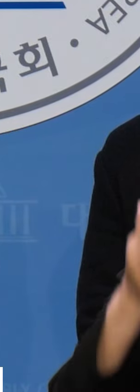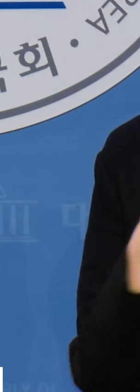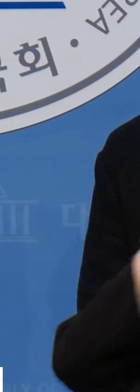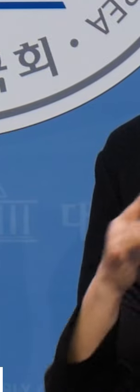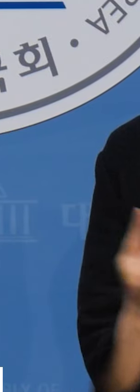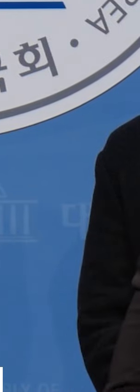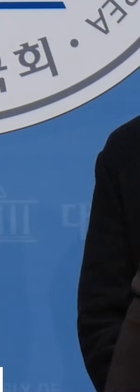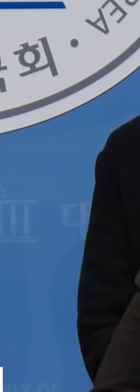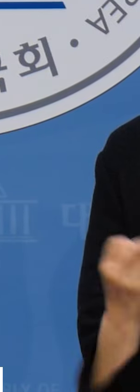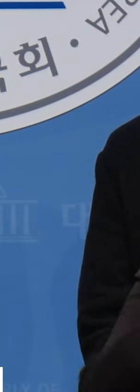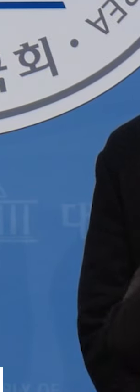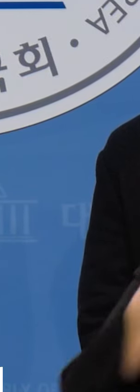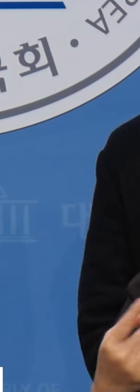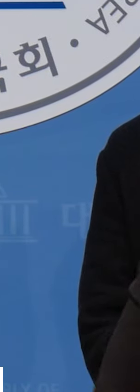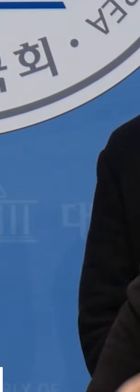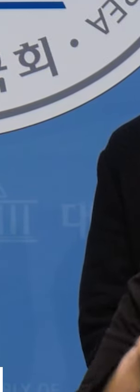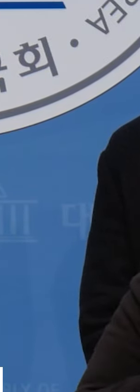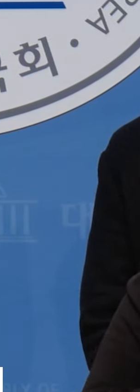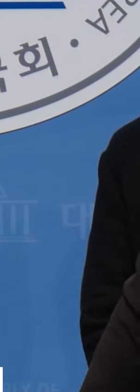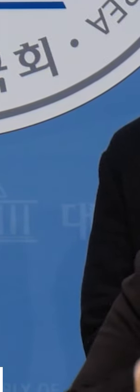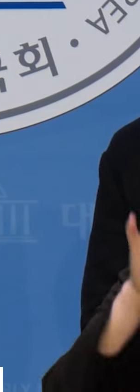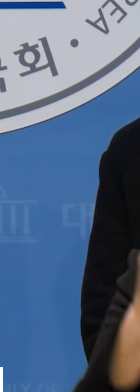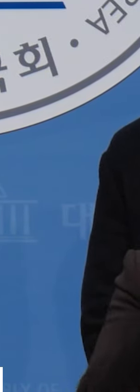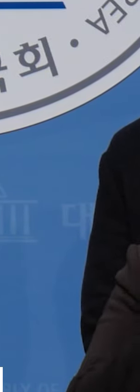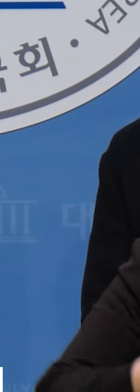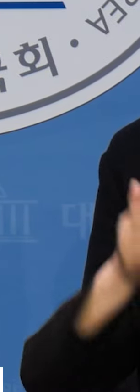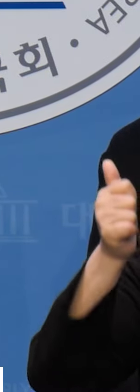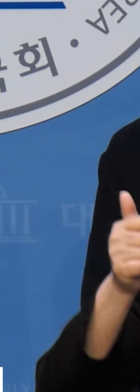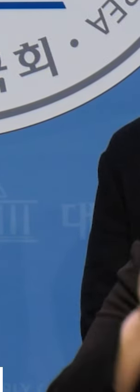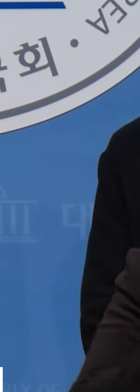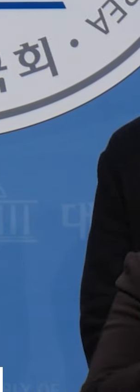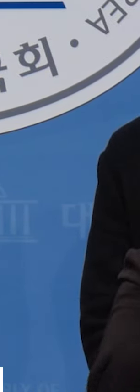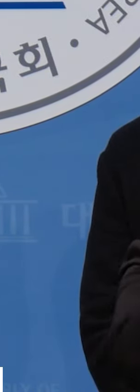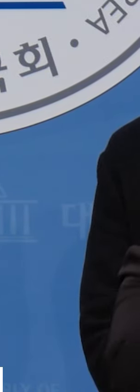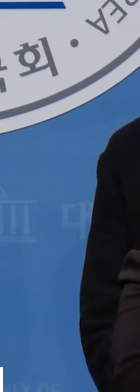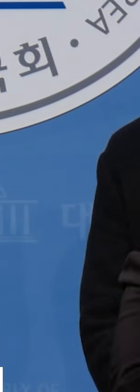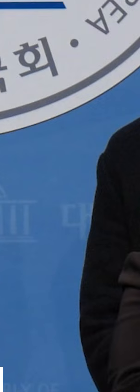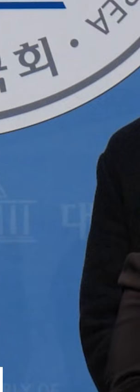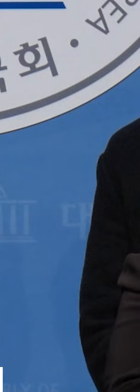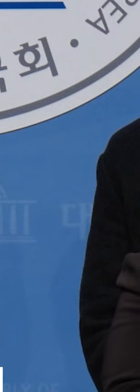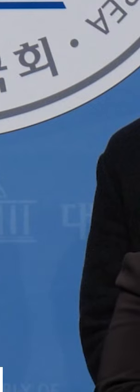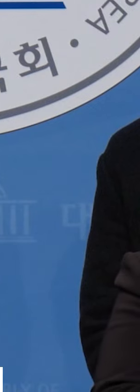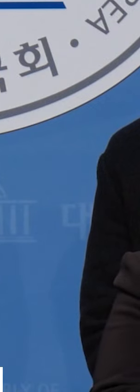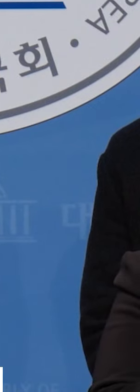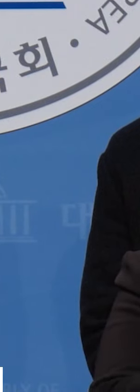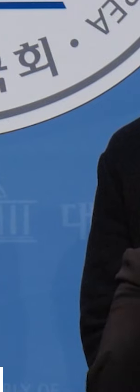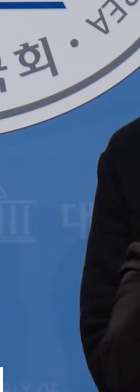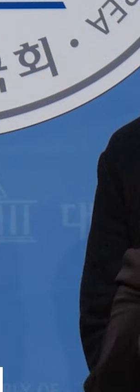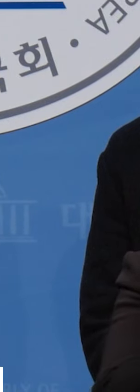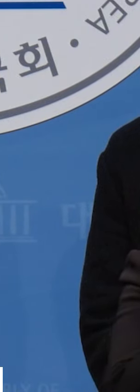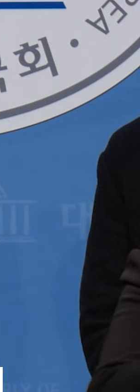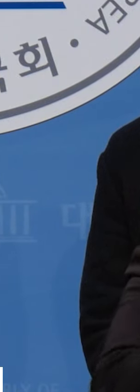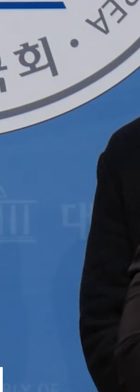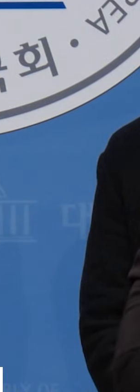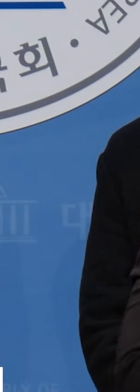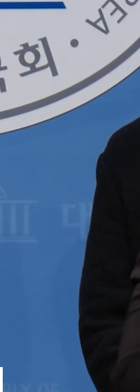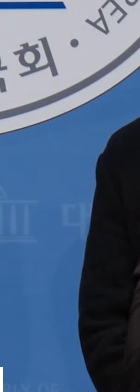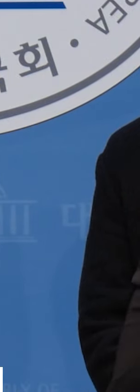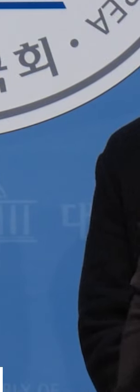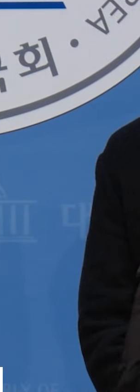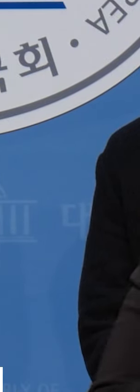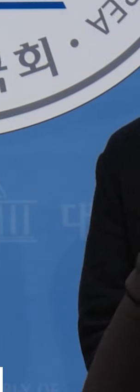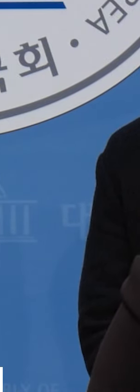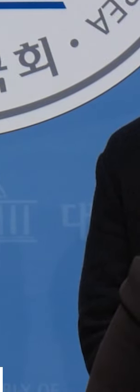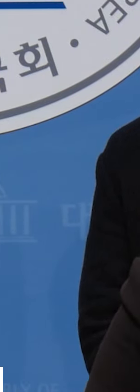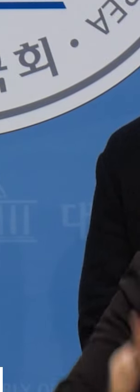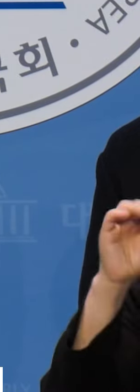대학생위원회와 청년위원회는 오세훈 서울시장의 이승만 기념관 건립 추진을 강력하게 규탄합니다. 오세훈 시장과